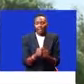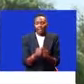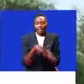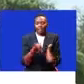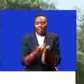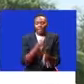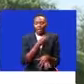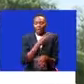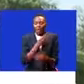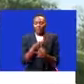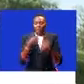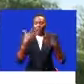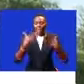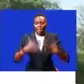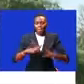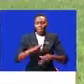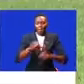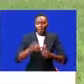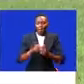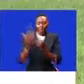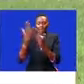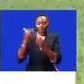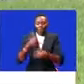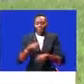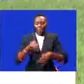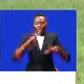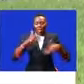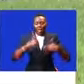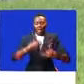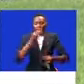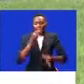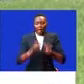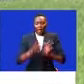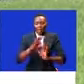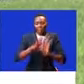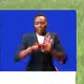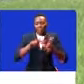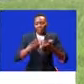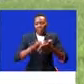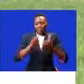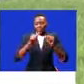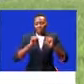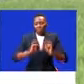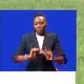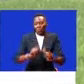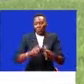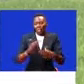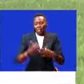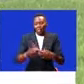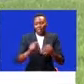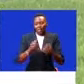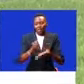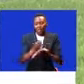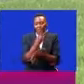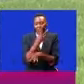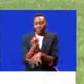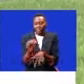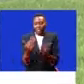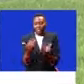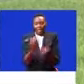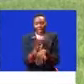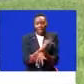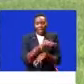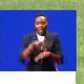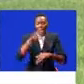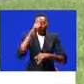mar jopiny kaluwore kod geno mane gin godo ni ka chenro ma kamaendi ne nyalo dhi nyime to de okonyogi kendo gikwayo piny owacho ma